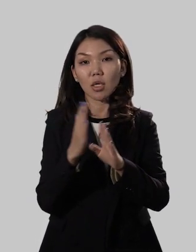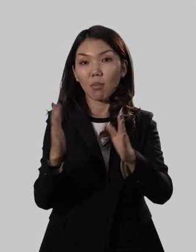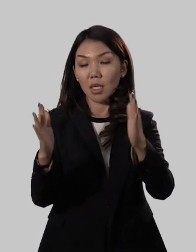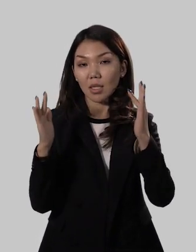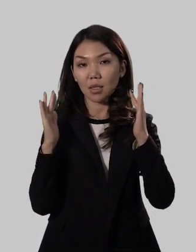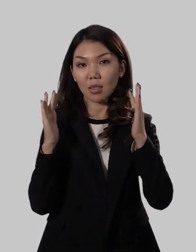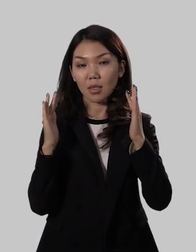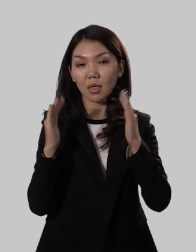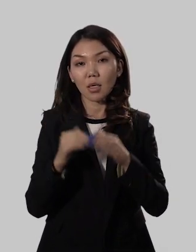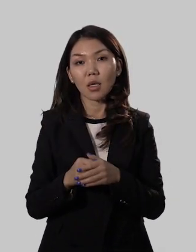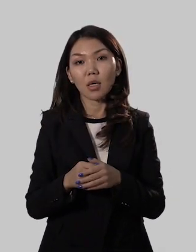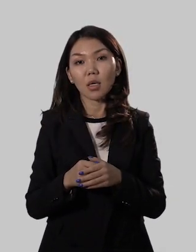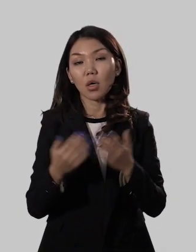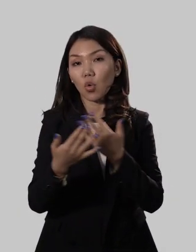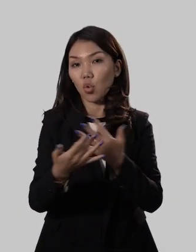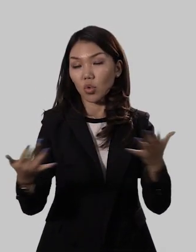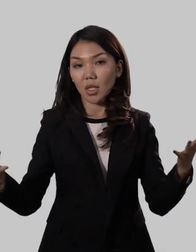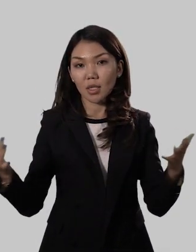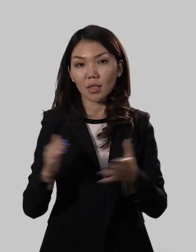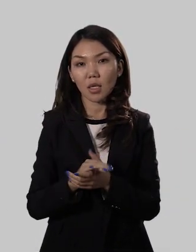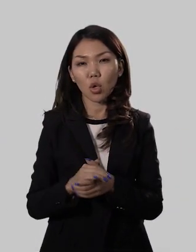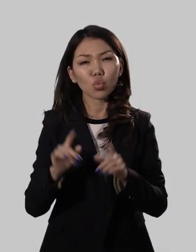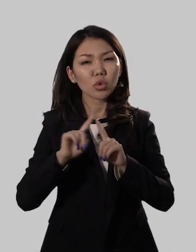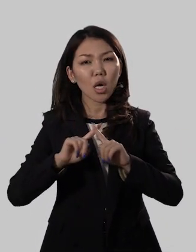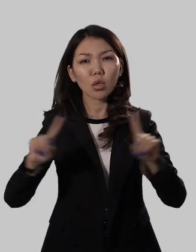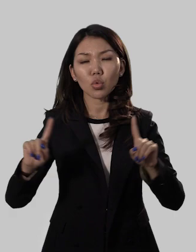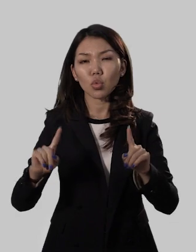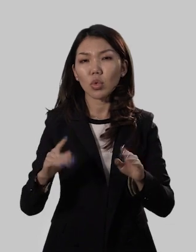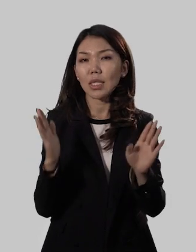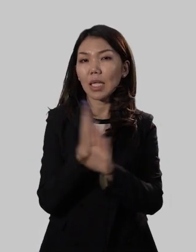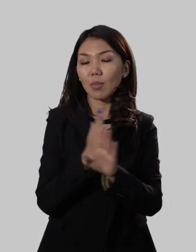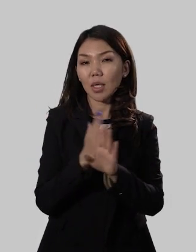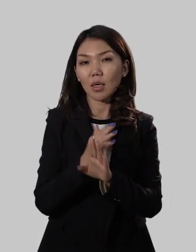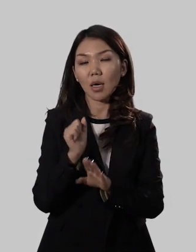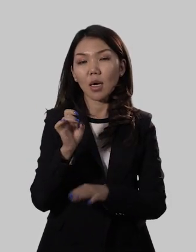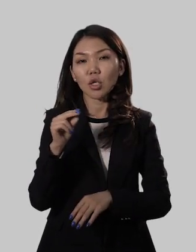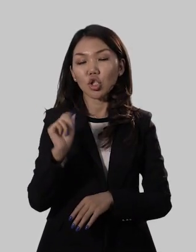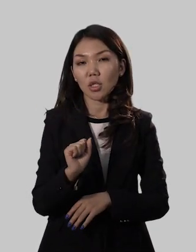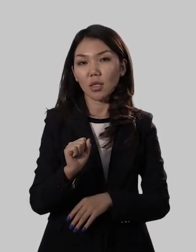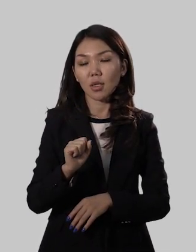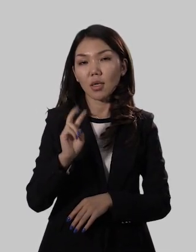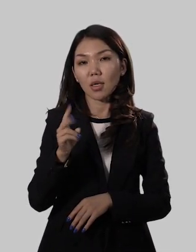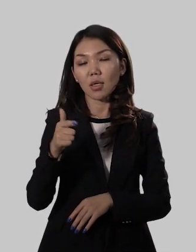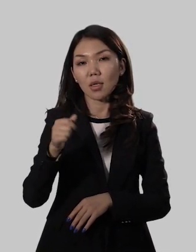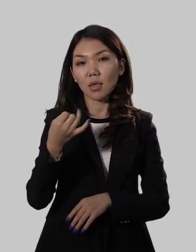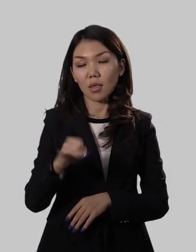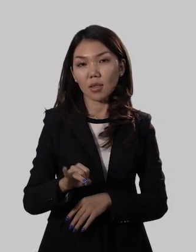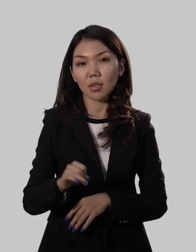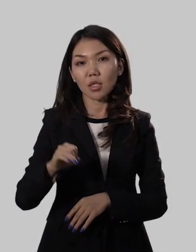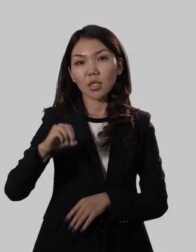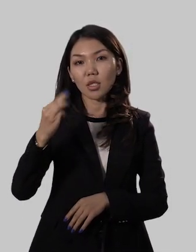Жаратылыш парктарында, коруктарда уникалдуу табигый арча, карагай